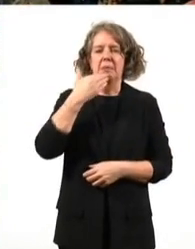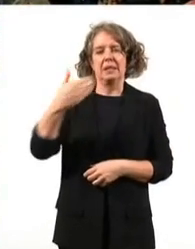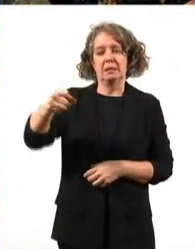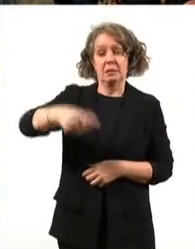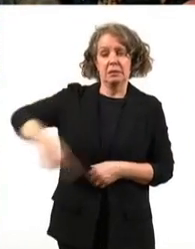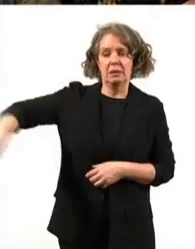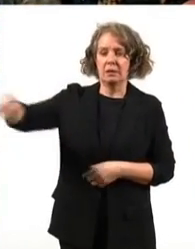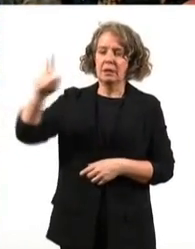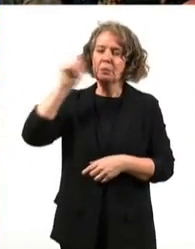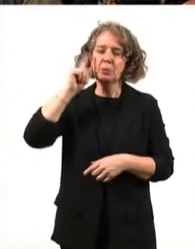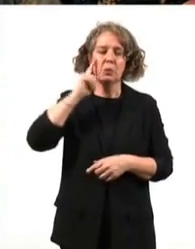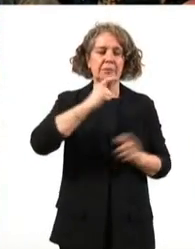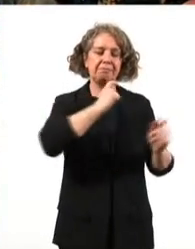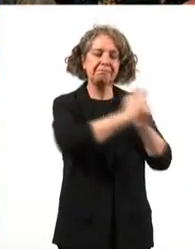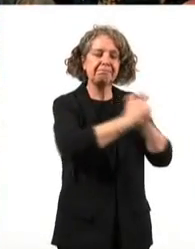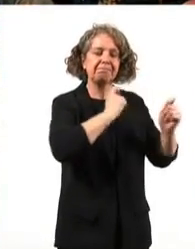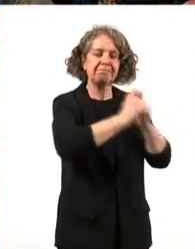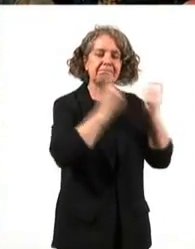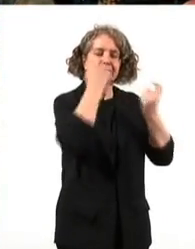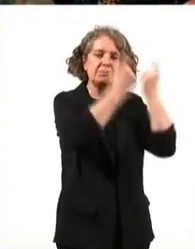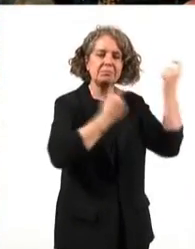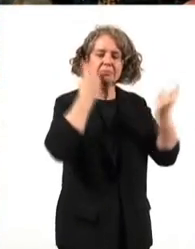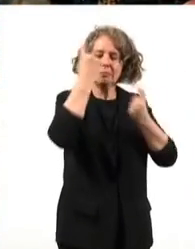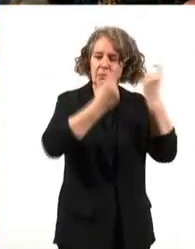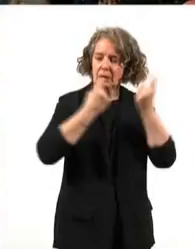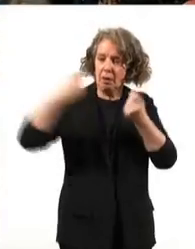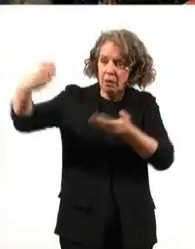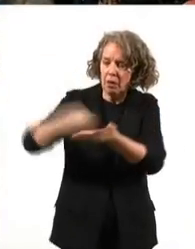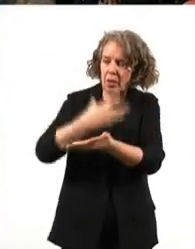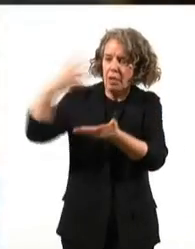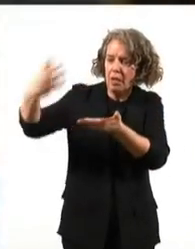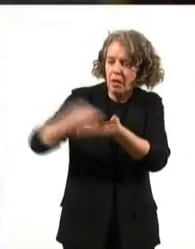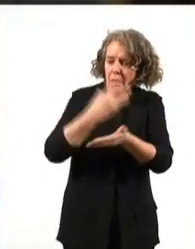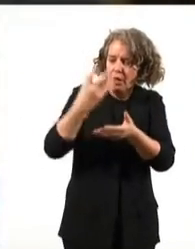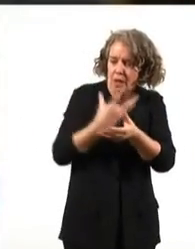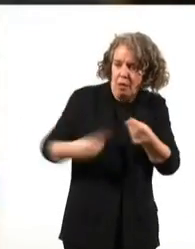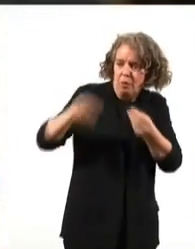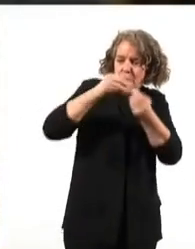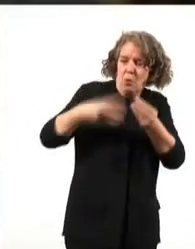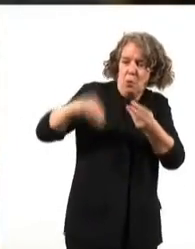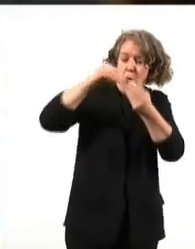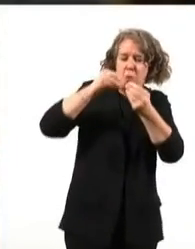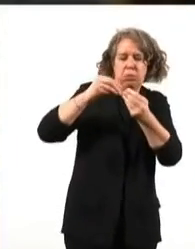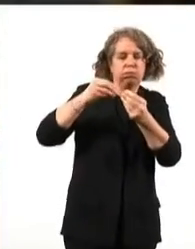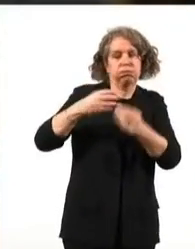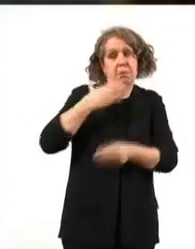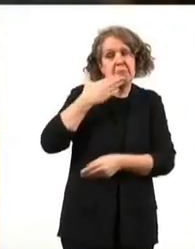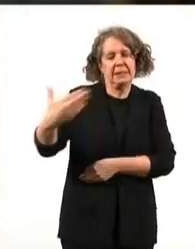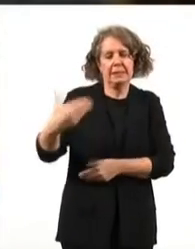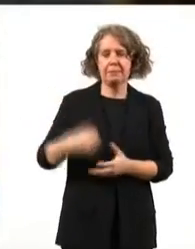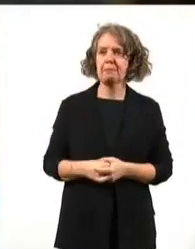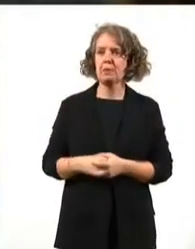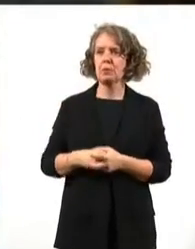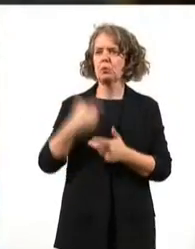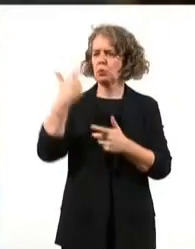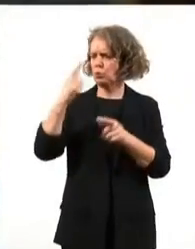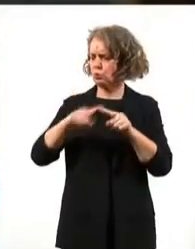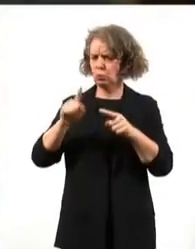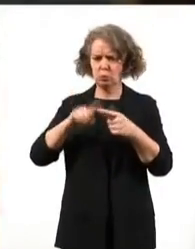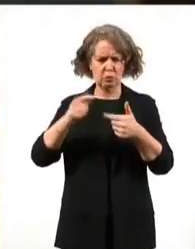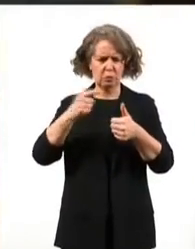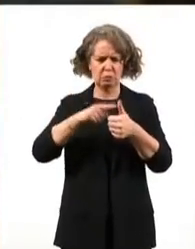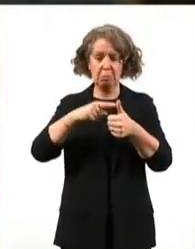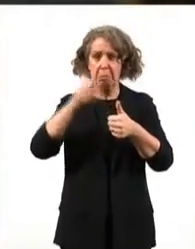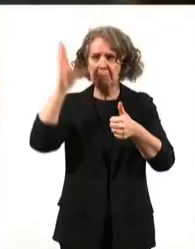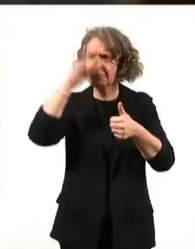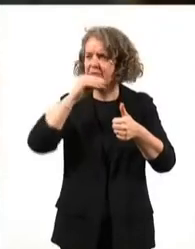un peu les réflexions qu'on a en cours. Et effectivement, peut-être deux choses. Premièrement, sur le point de... Je ne sais plus qui l'a